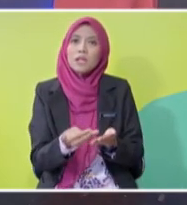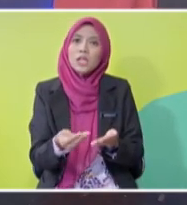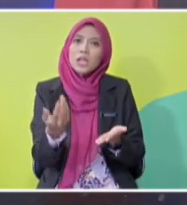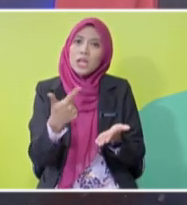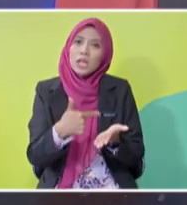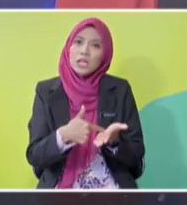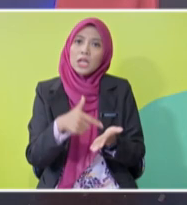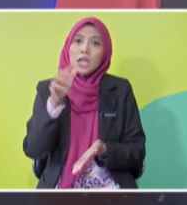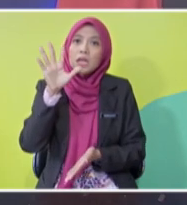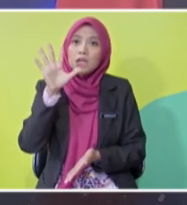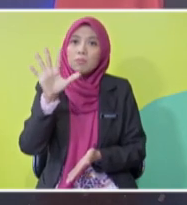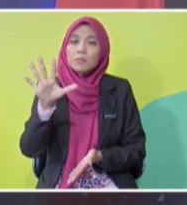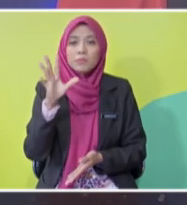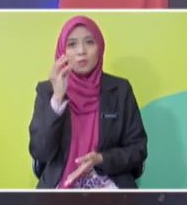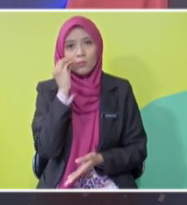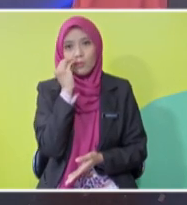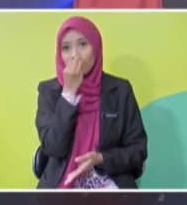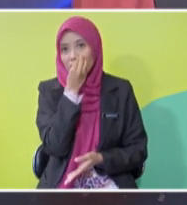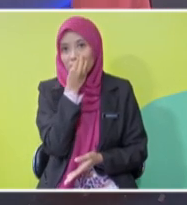Kuntum bunga